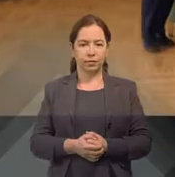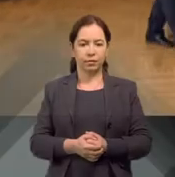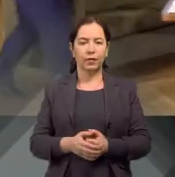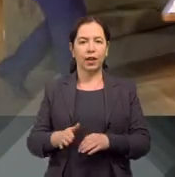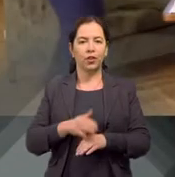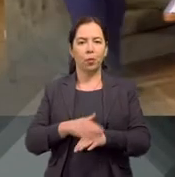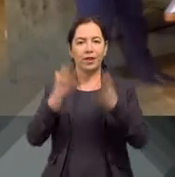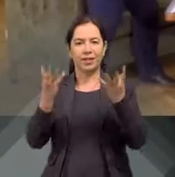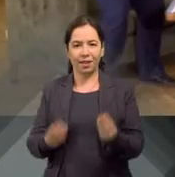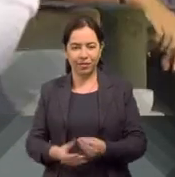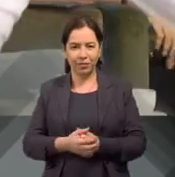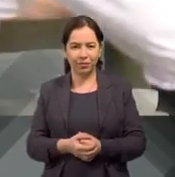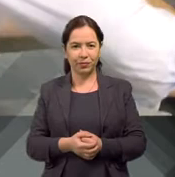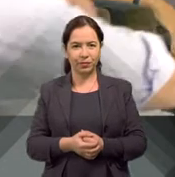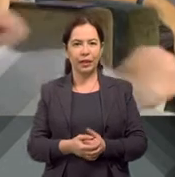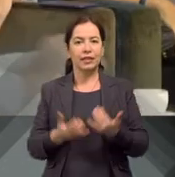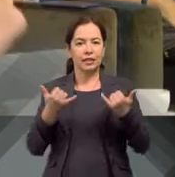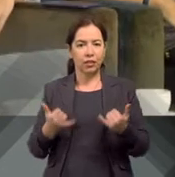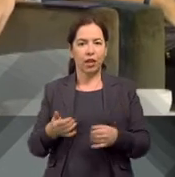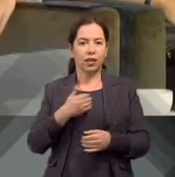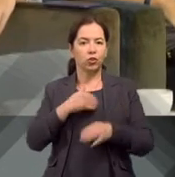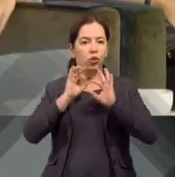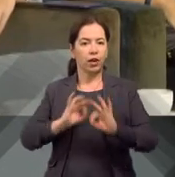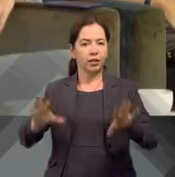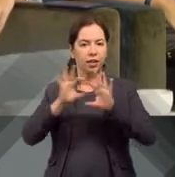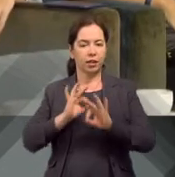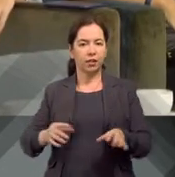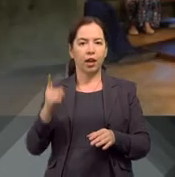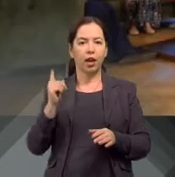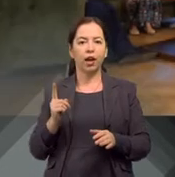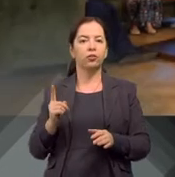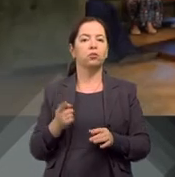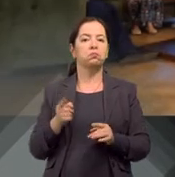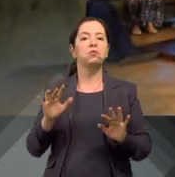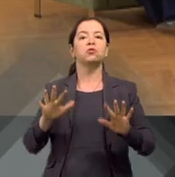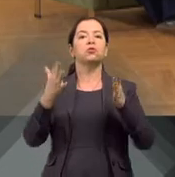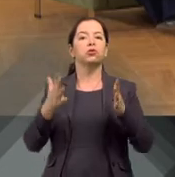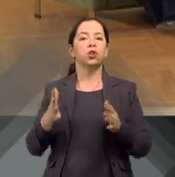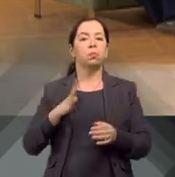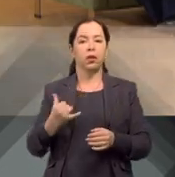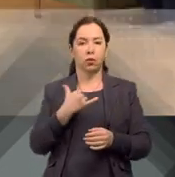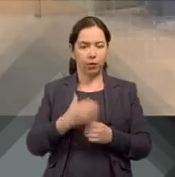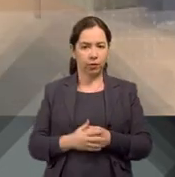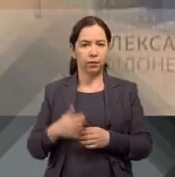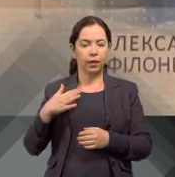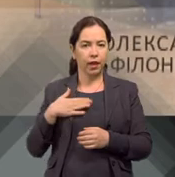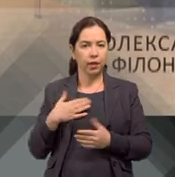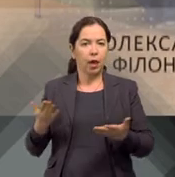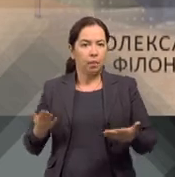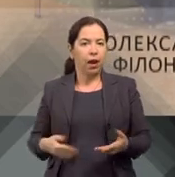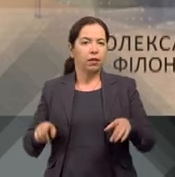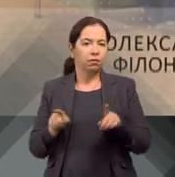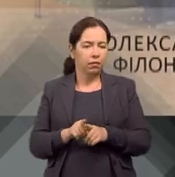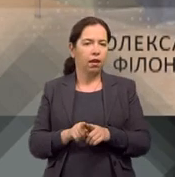Добрый день! Сейчас я хотел бы рассказать об одном приключении, которое случилось со мной. Я прожил такую жизнь, что меня все